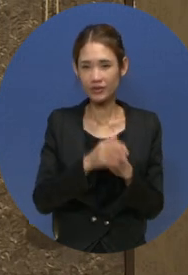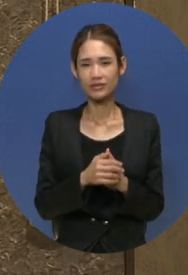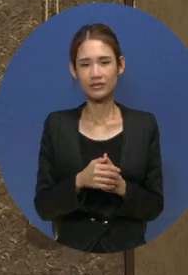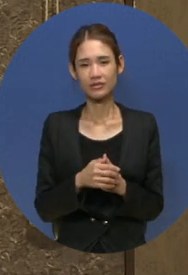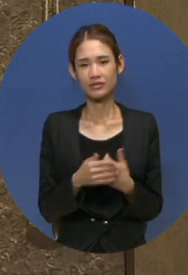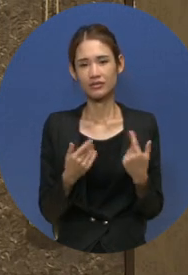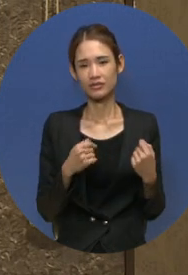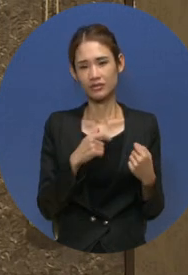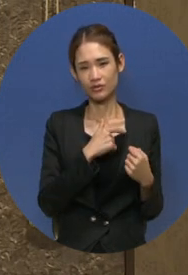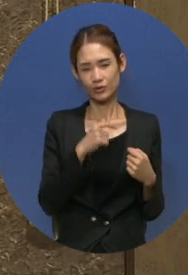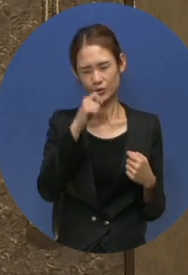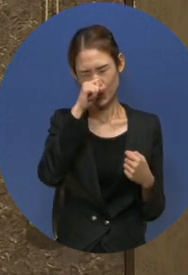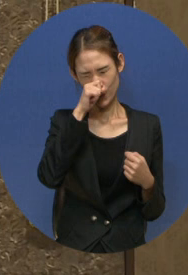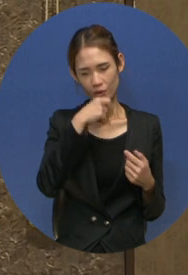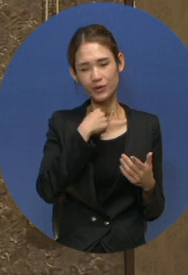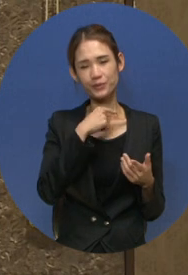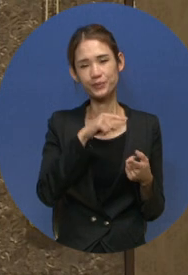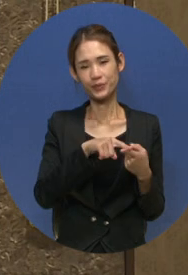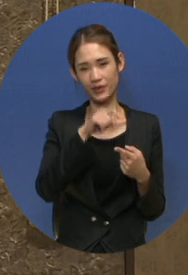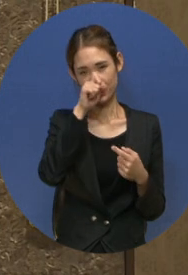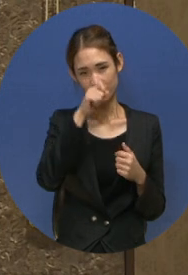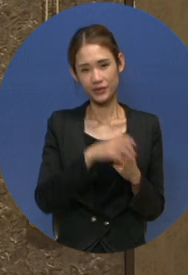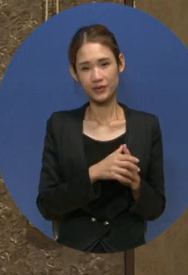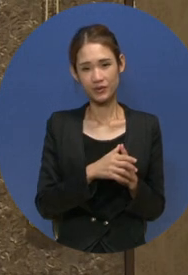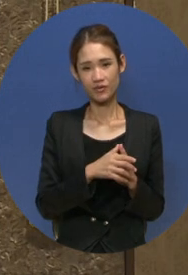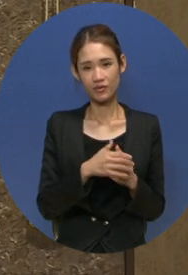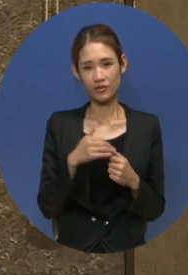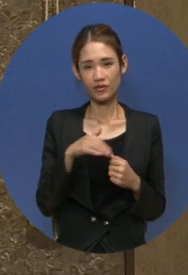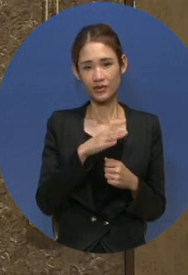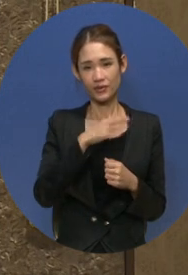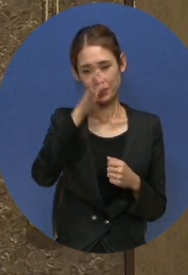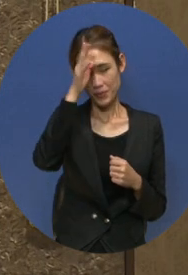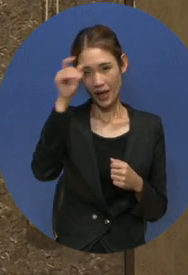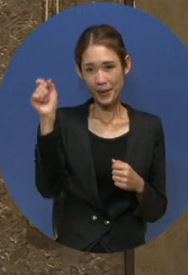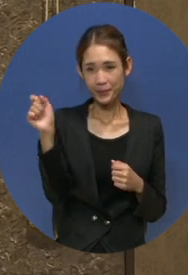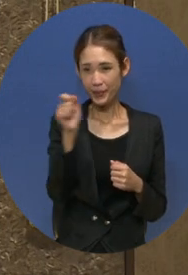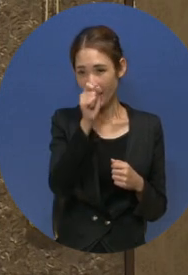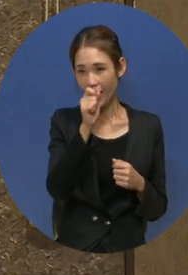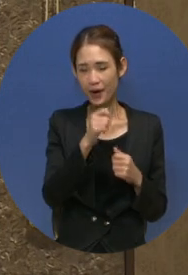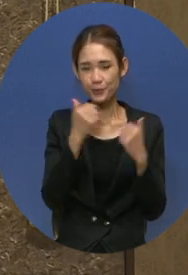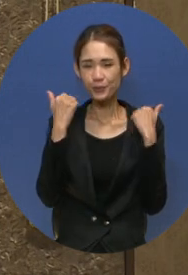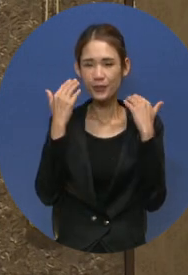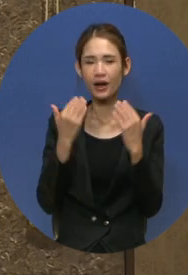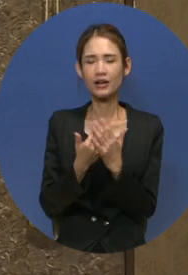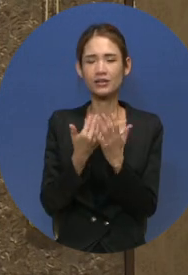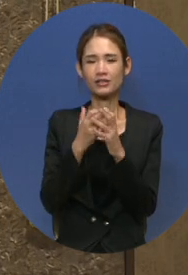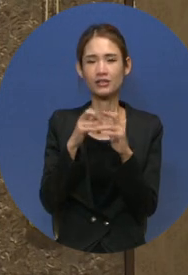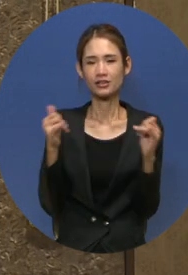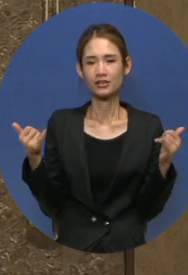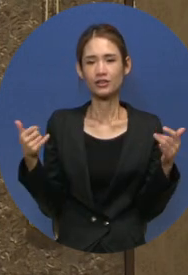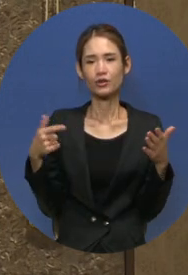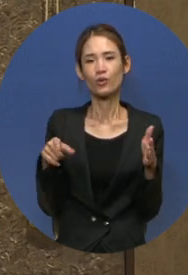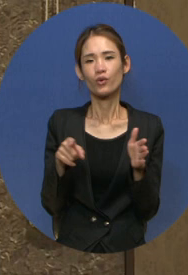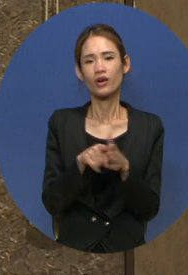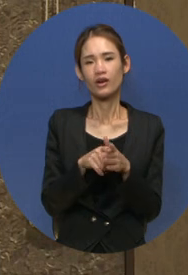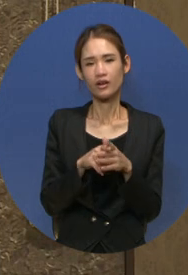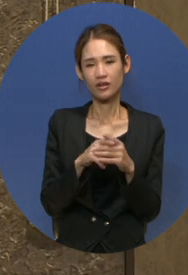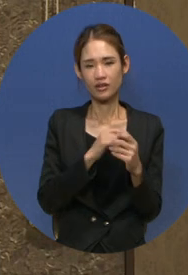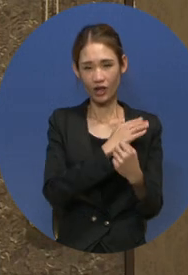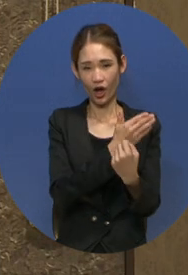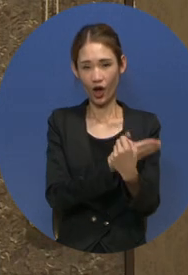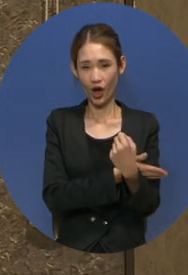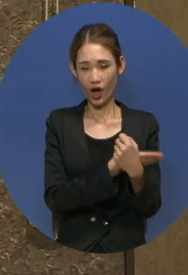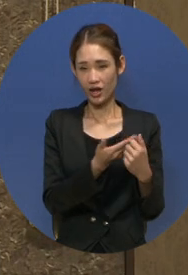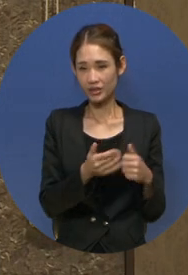이제 그런 어떤 굉장히 좋은 장점이 있고요. 그래서 저희가 이 배드민턴을 또 이제 발달 장애인들을 위한 역량을 키워가기 위한